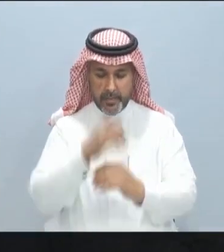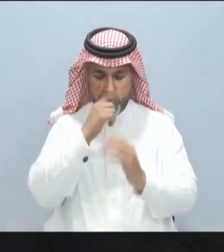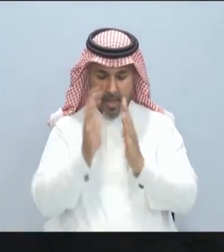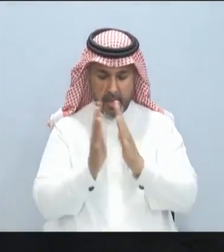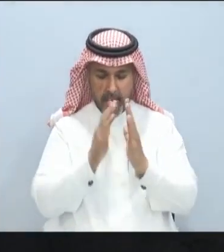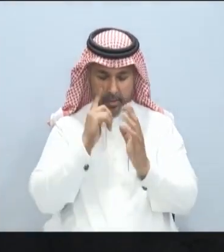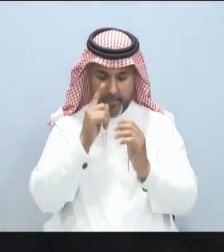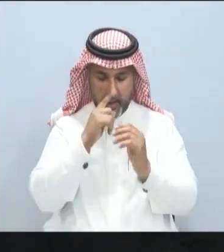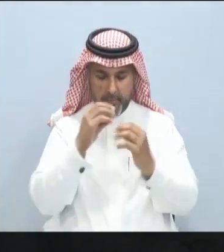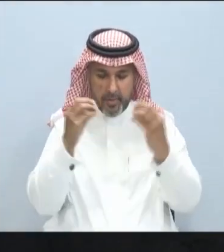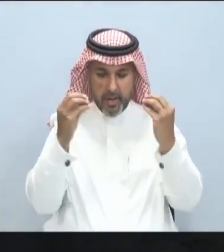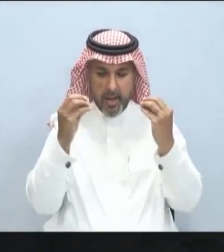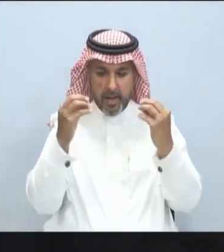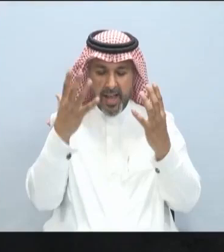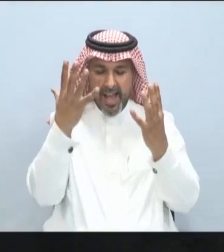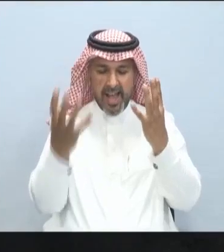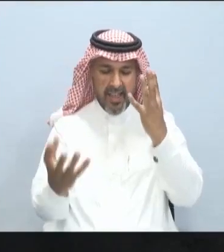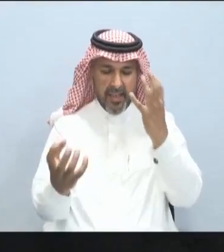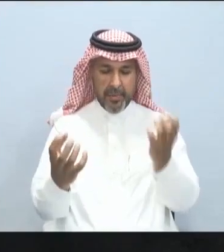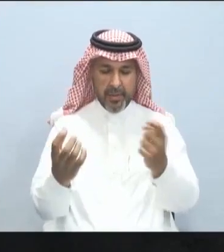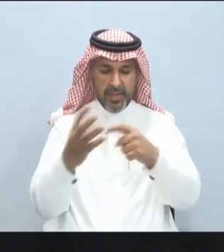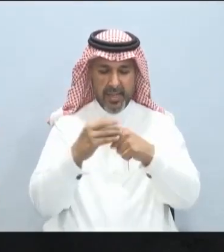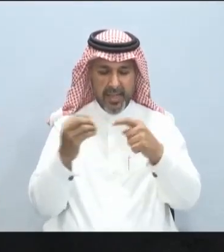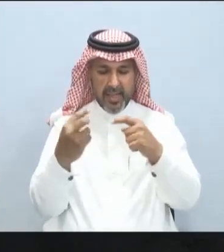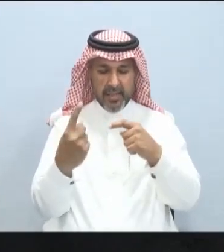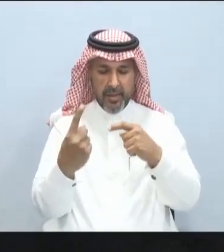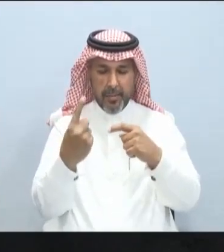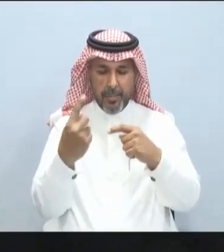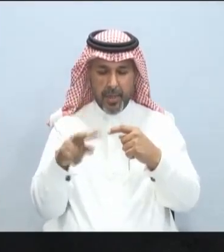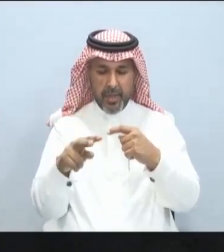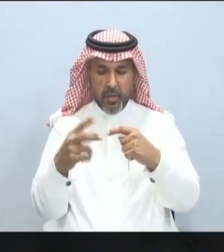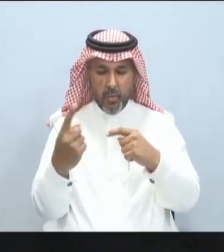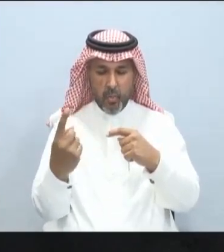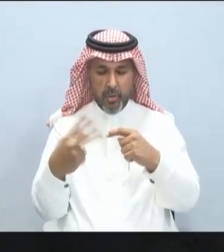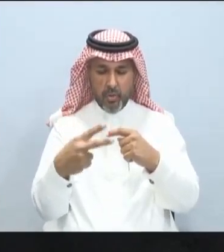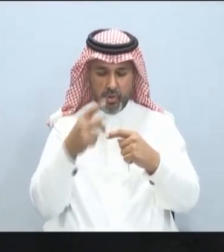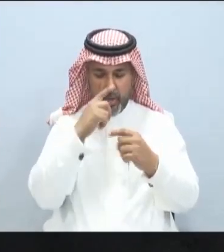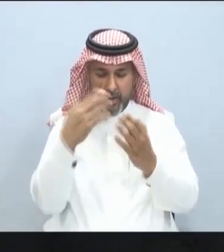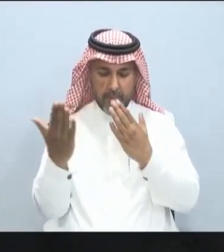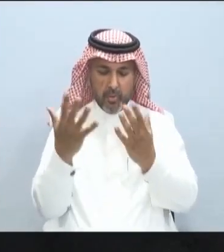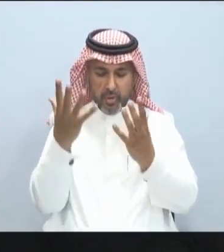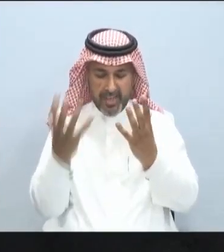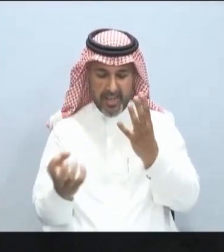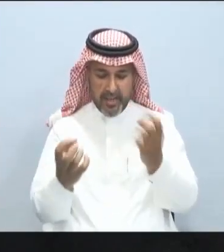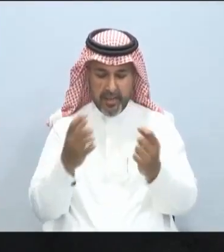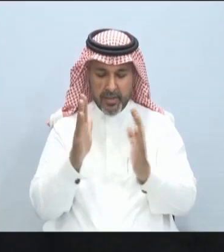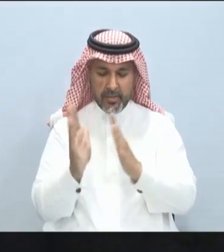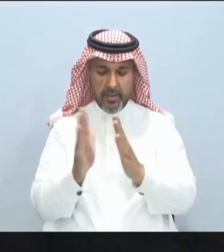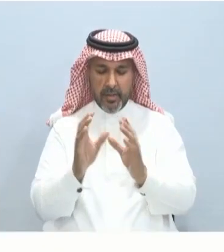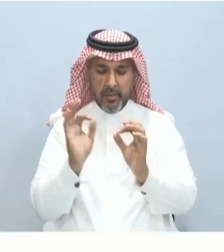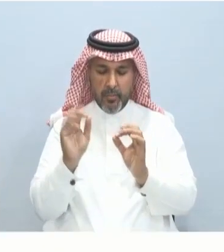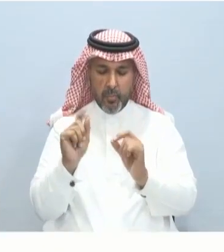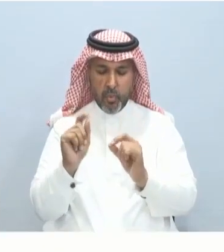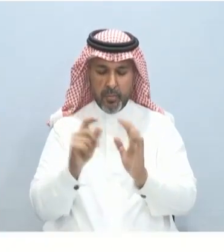كل الحدود بطرف واحد ونساويها بالصفر هنا لدينا 121 بالطرف الايسر اذا سنقوم